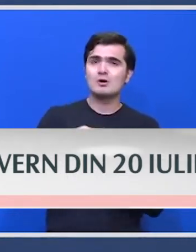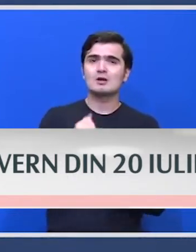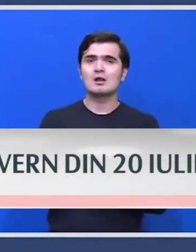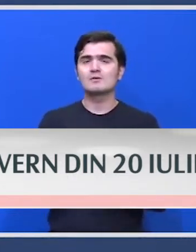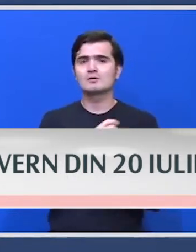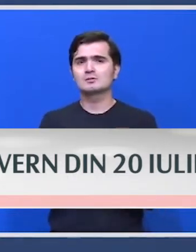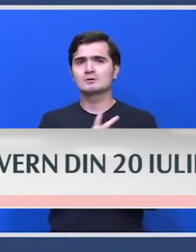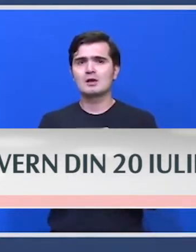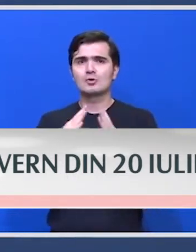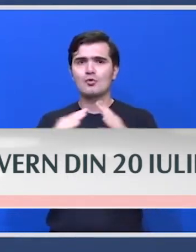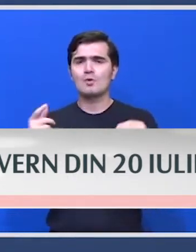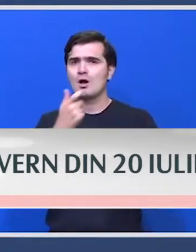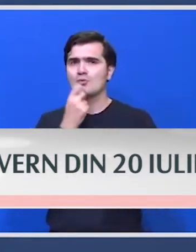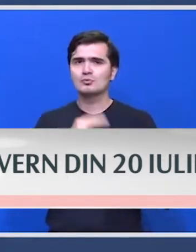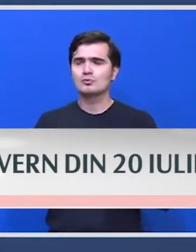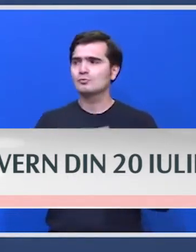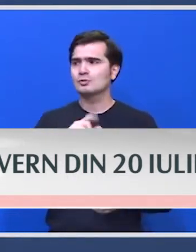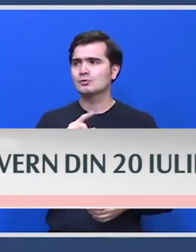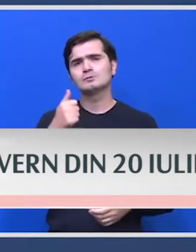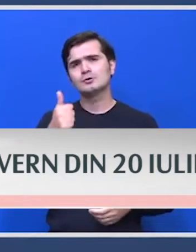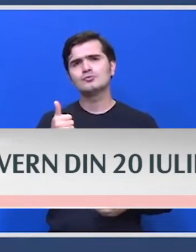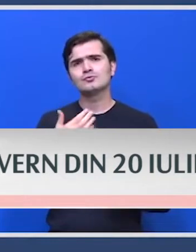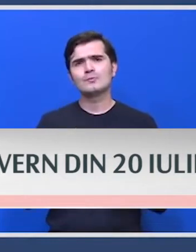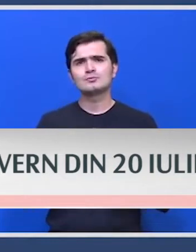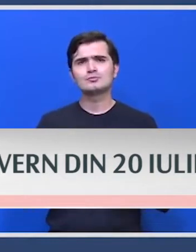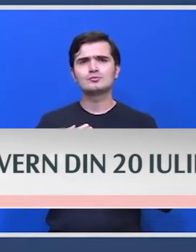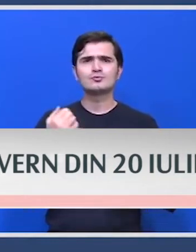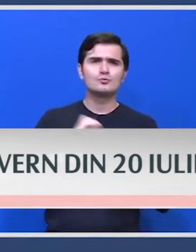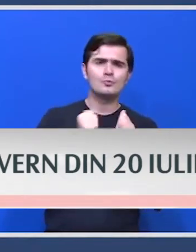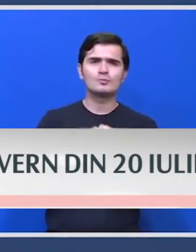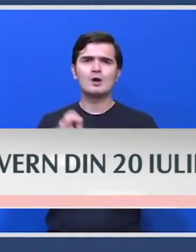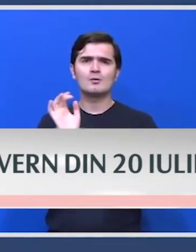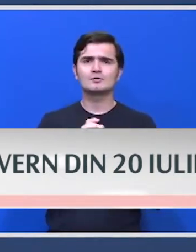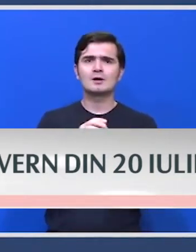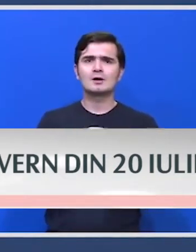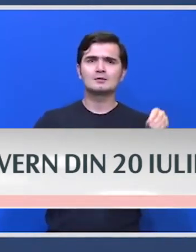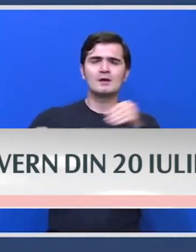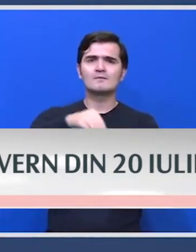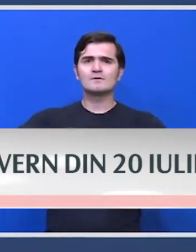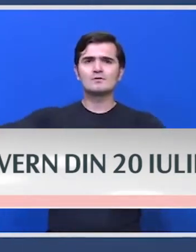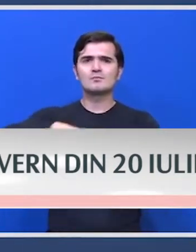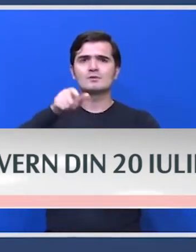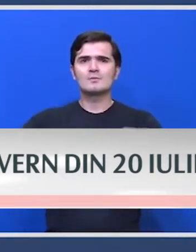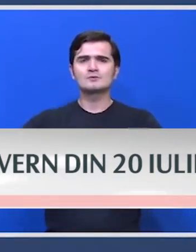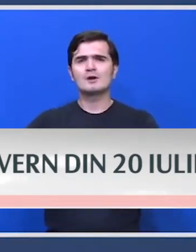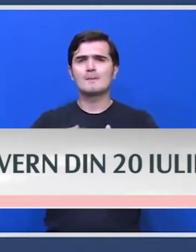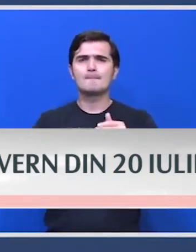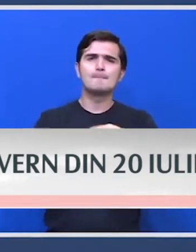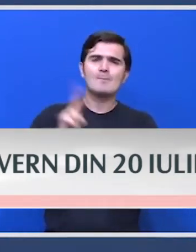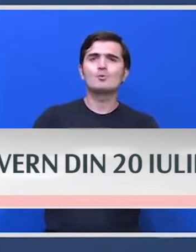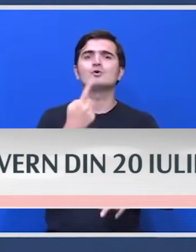în 2021 cu lupta împotriva traficului de persoane care depășesc 120 de milioane de lei. În mod